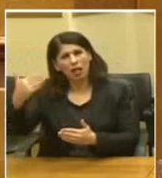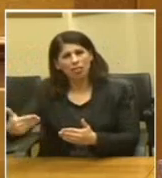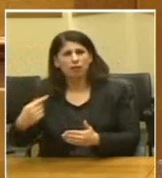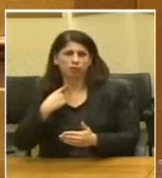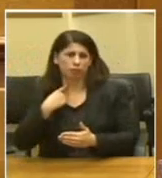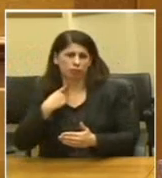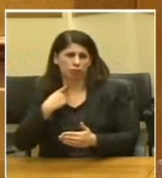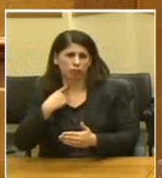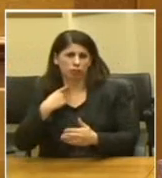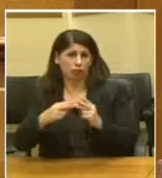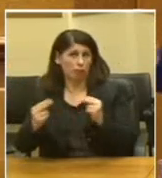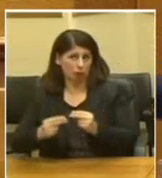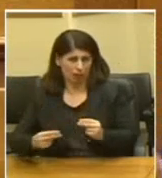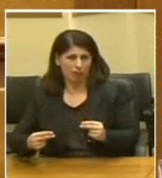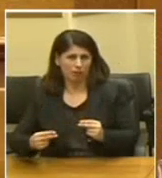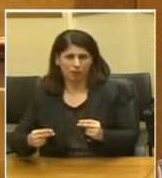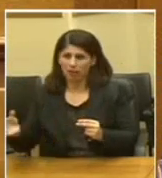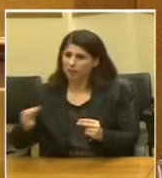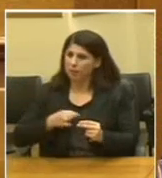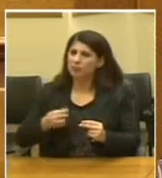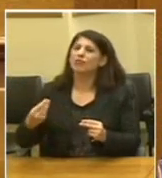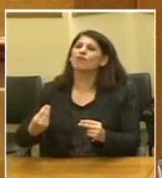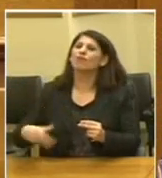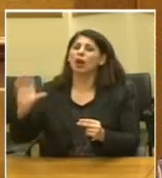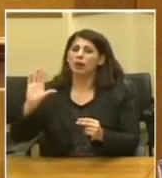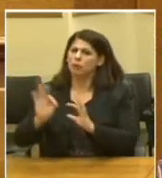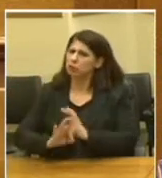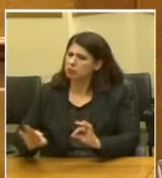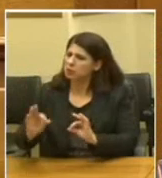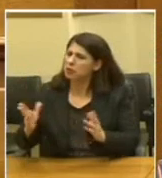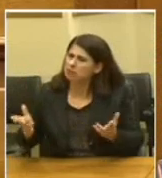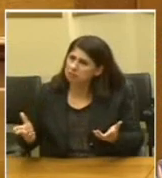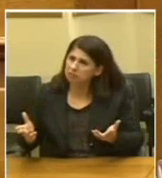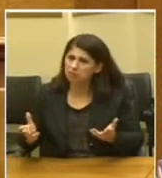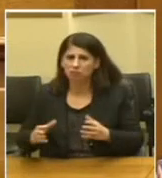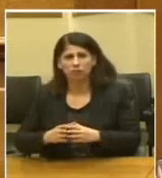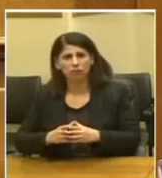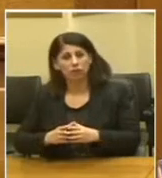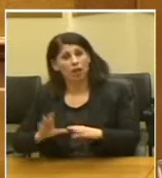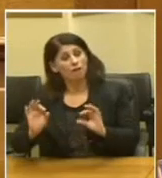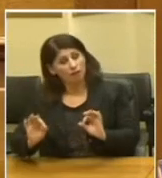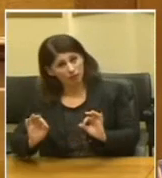διάγνωση. Να μας πείτε ότι δεν ήταν καλά προετοιμασμένο. Και βεβαίως,